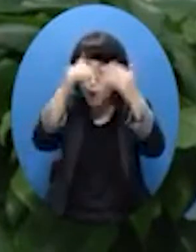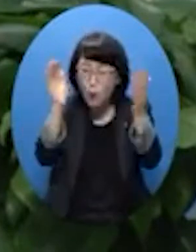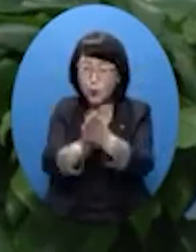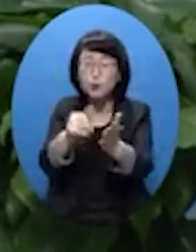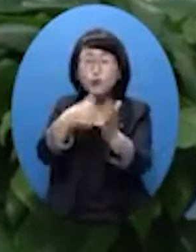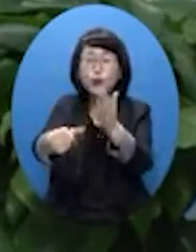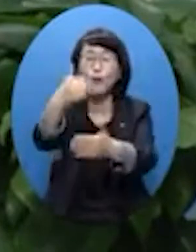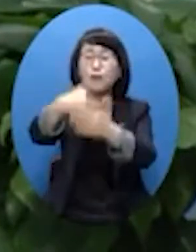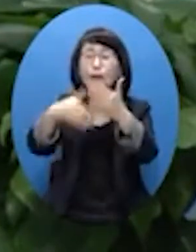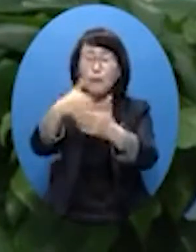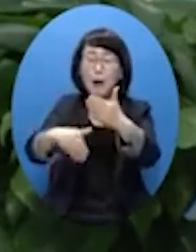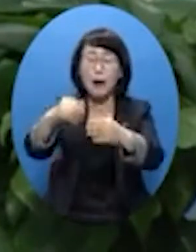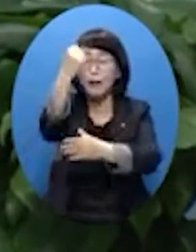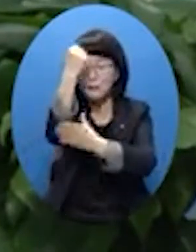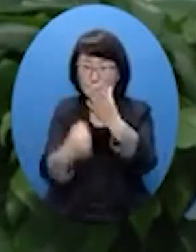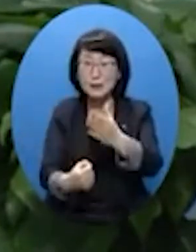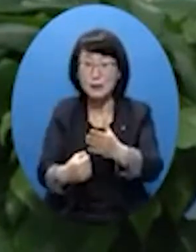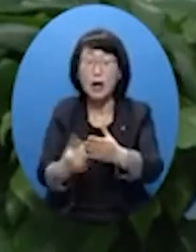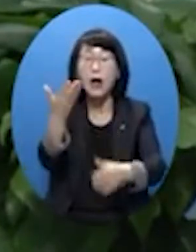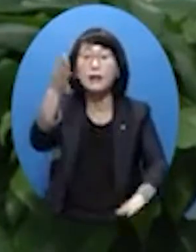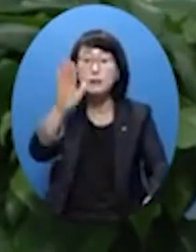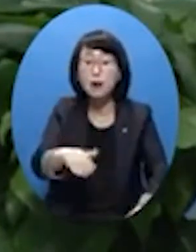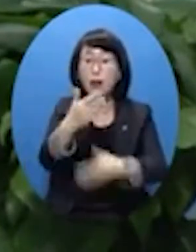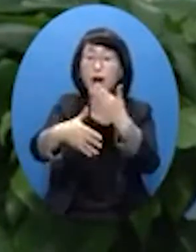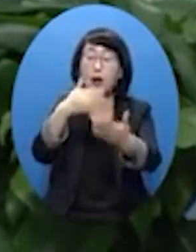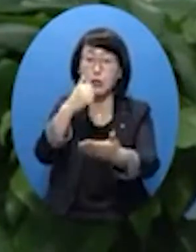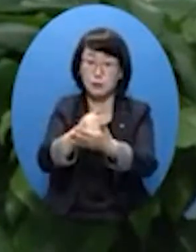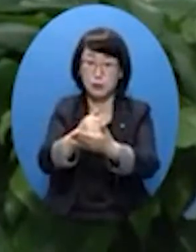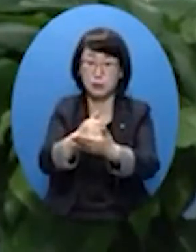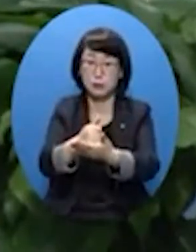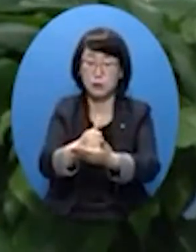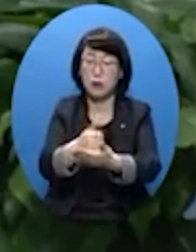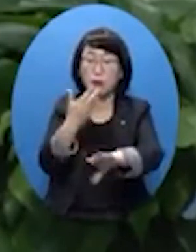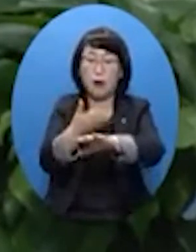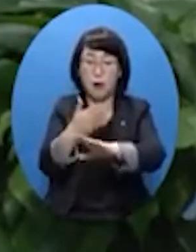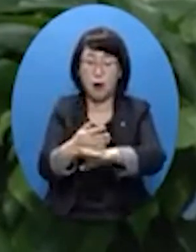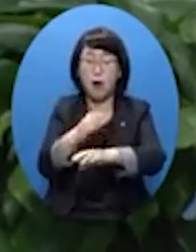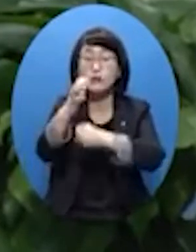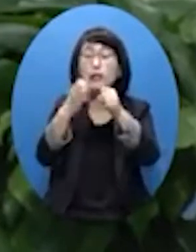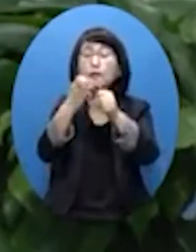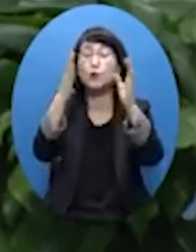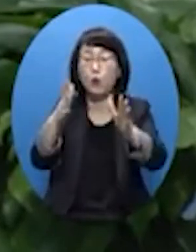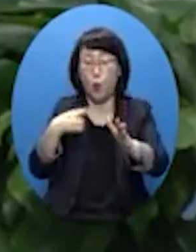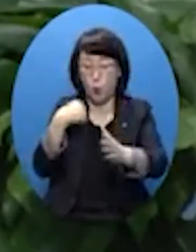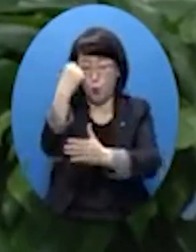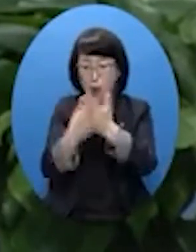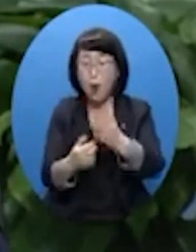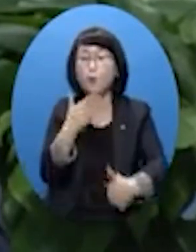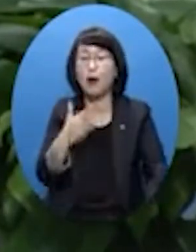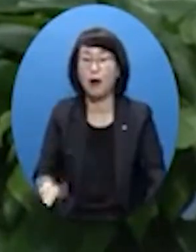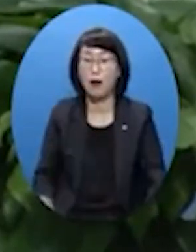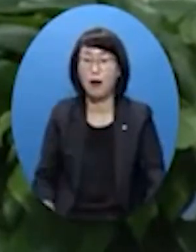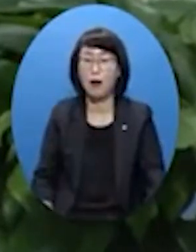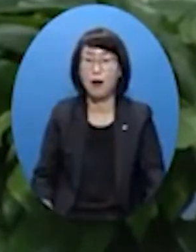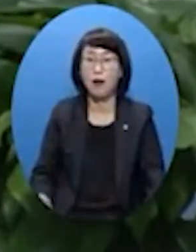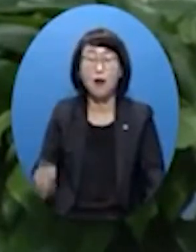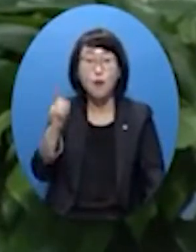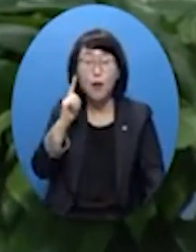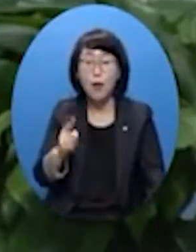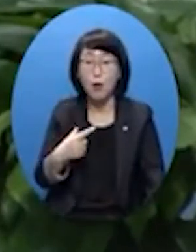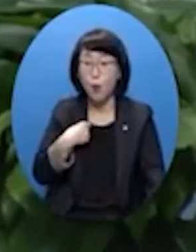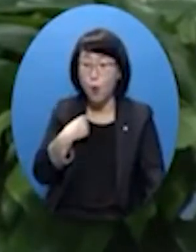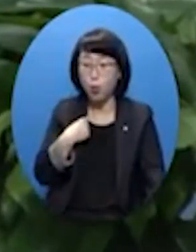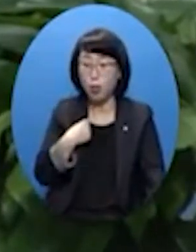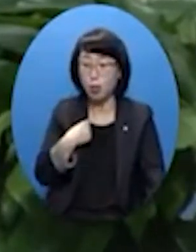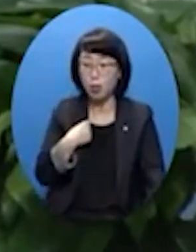하나님께서 광야 40년을 간 동안 그들의 옷이 헤어지지 않게 만들어 주셨습니다 그도 그럴것이 광야에서 오시어